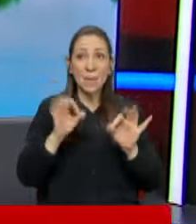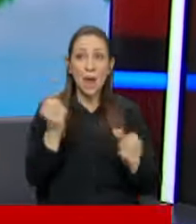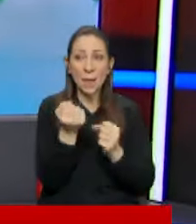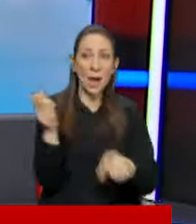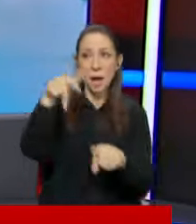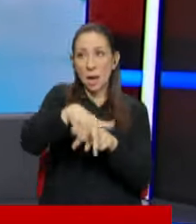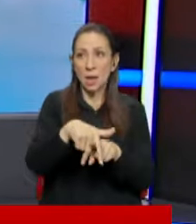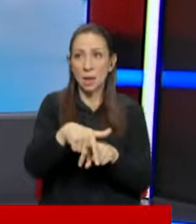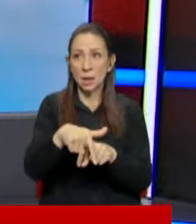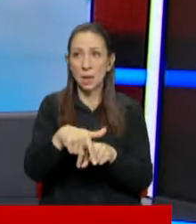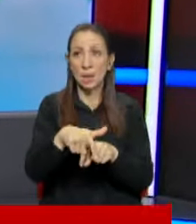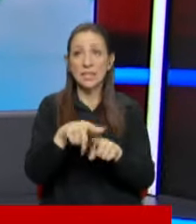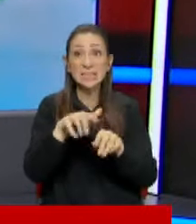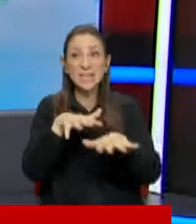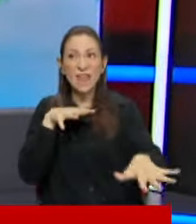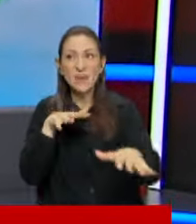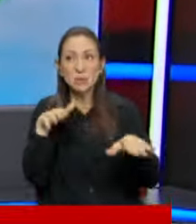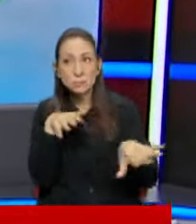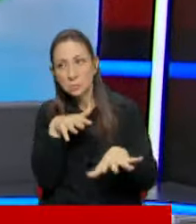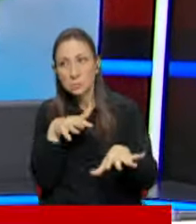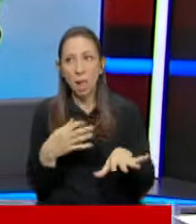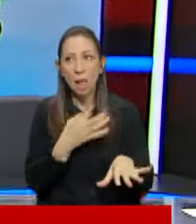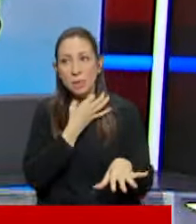arabalara biniyor. Ve trafik kilitleniyor.